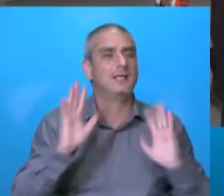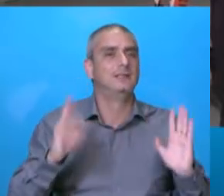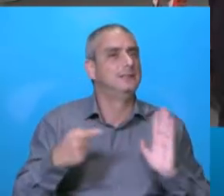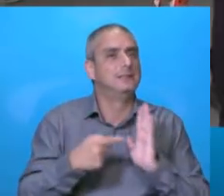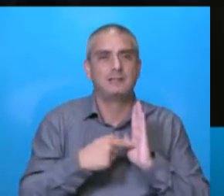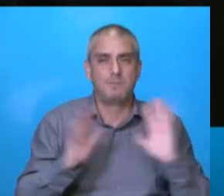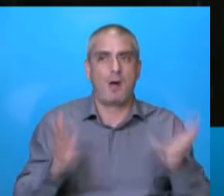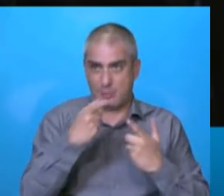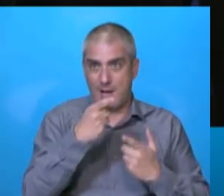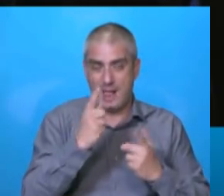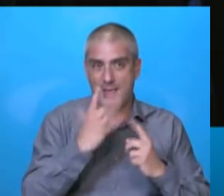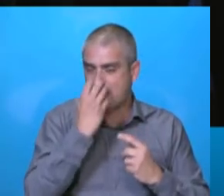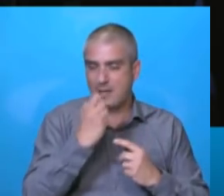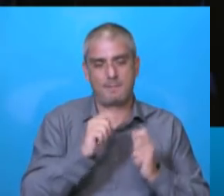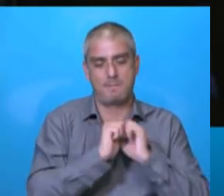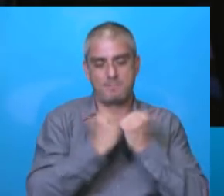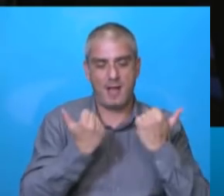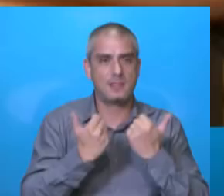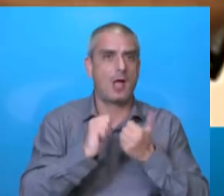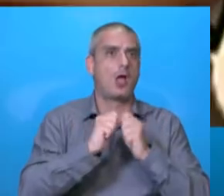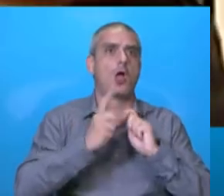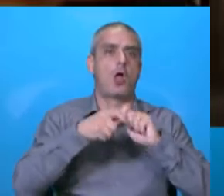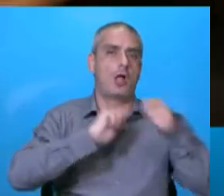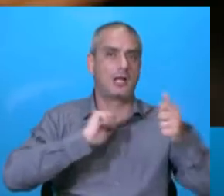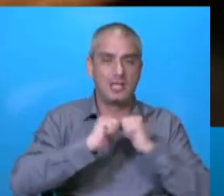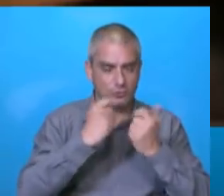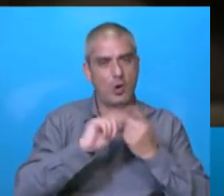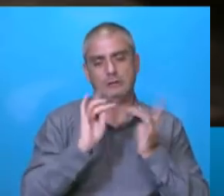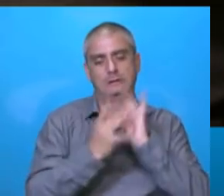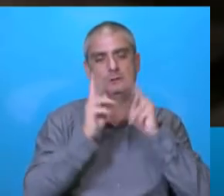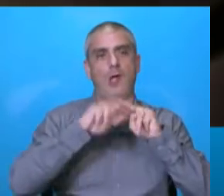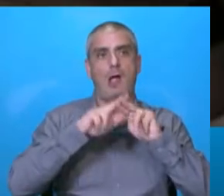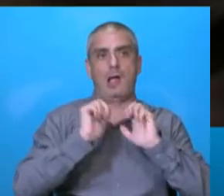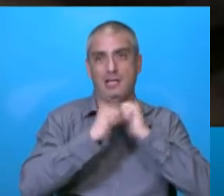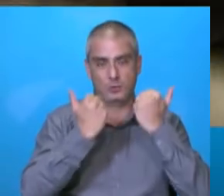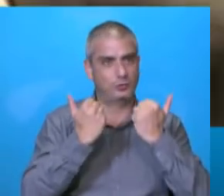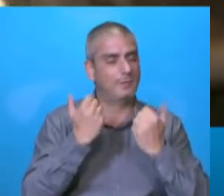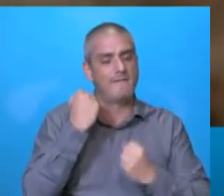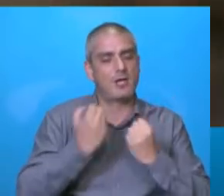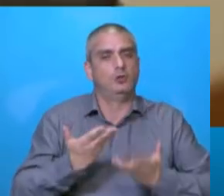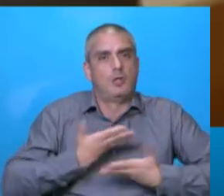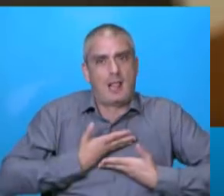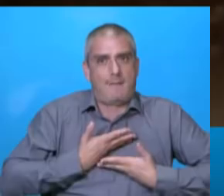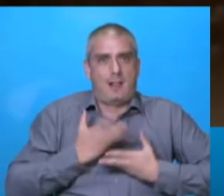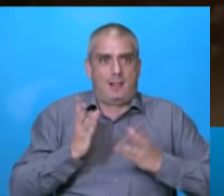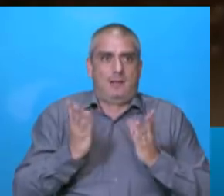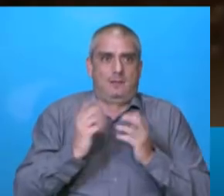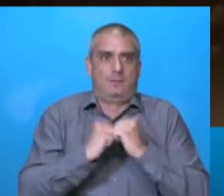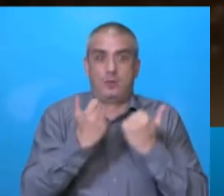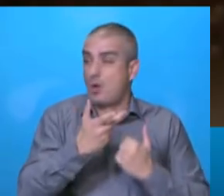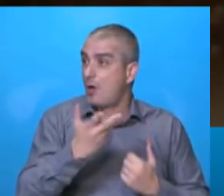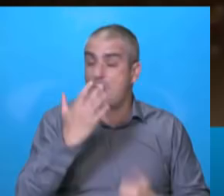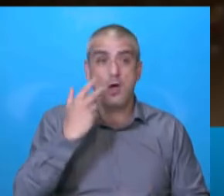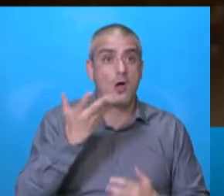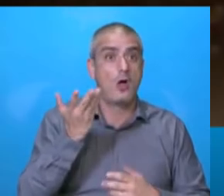האלה היו פרידה, גירושין או סכסוך מתמשך לאחר הגירושין וקושי להשלים עם הפרידה. אובדן מרצח, אובדן